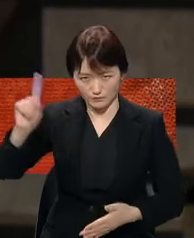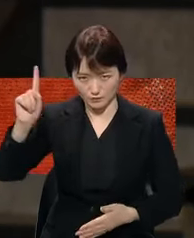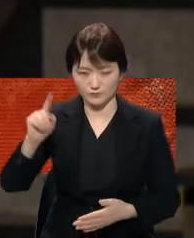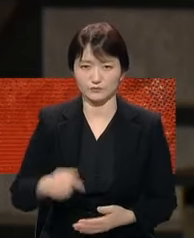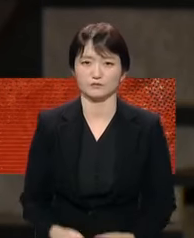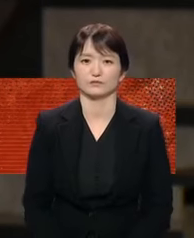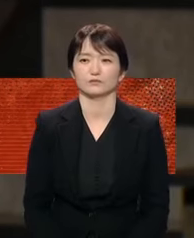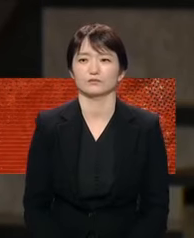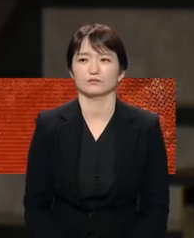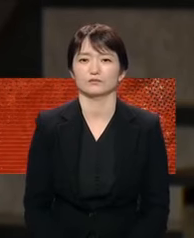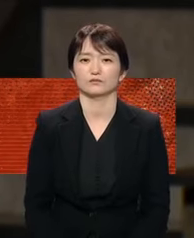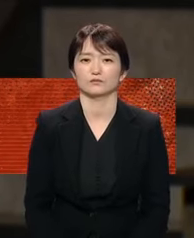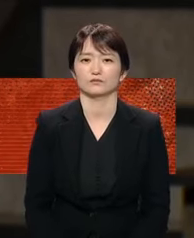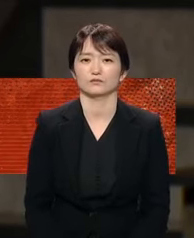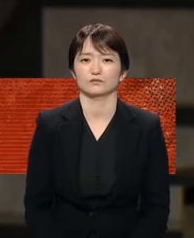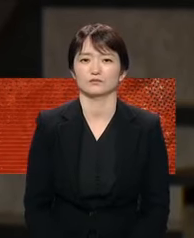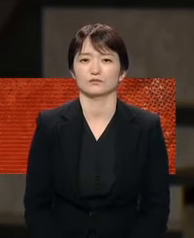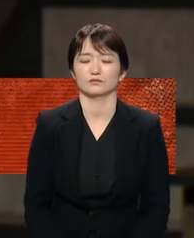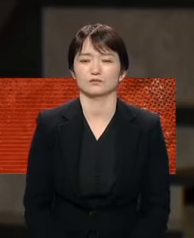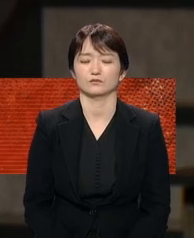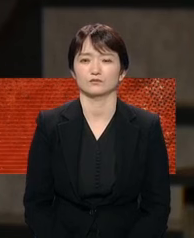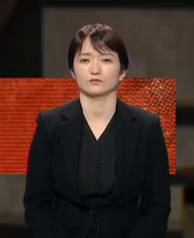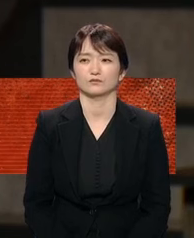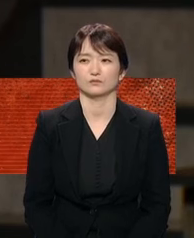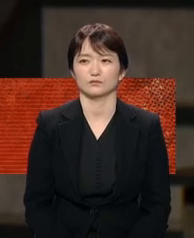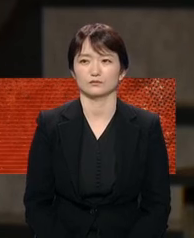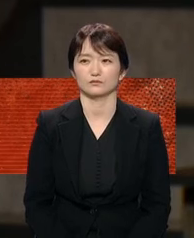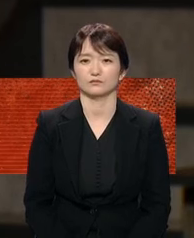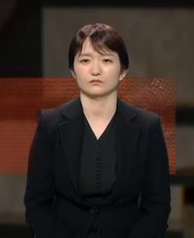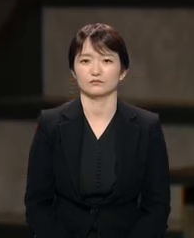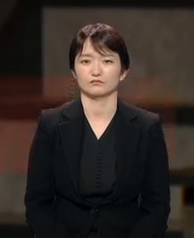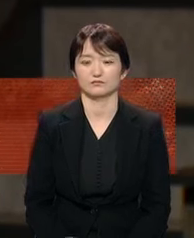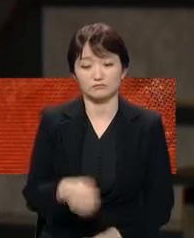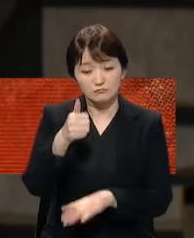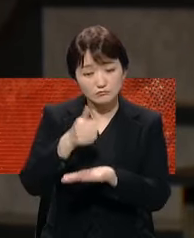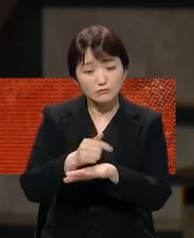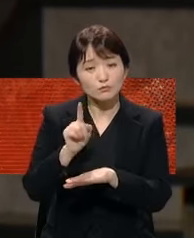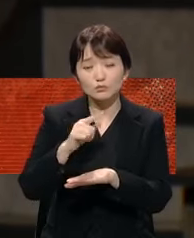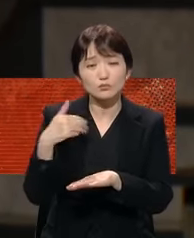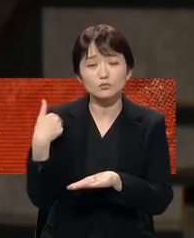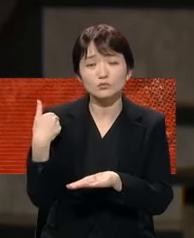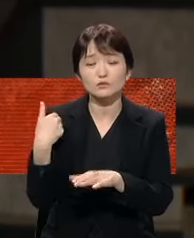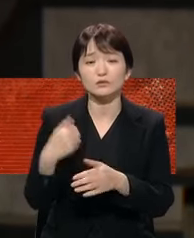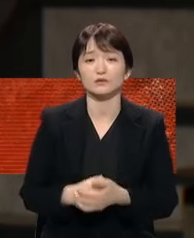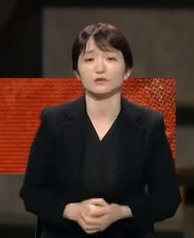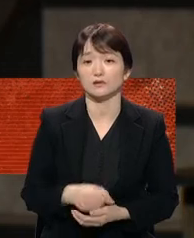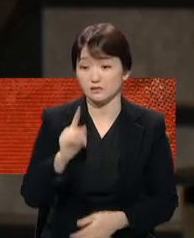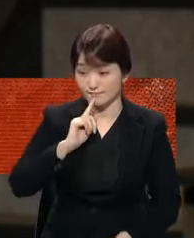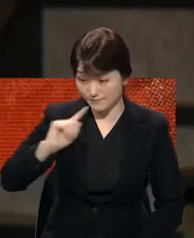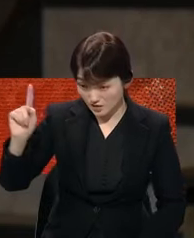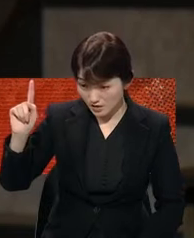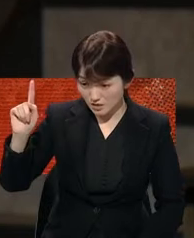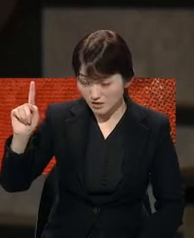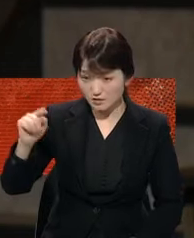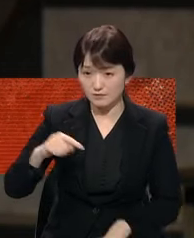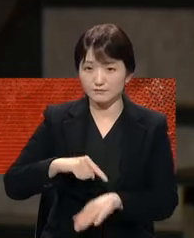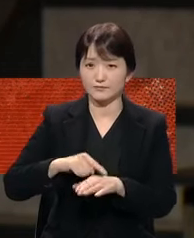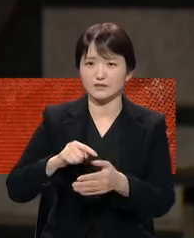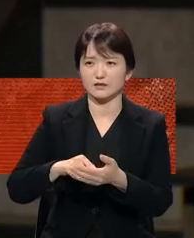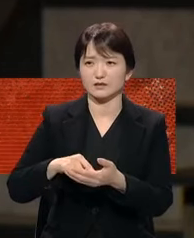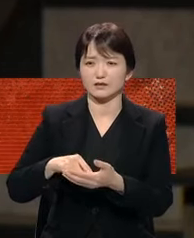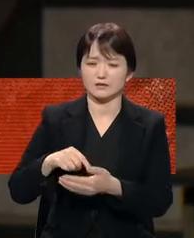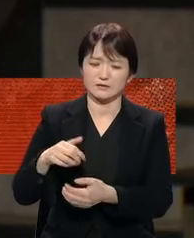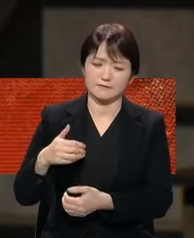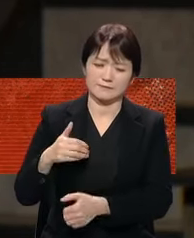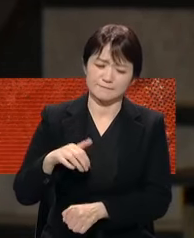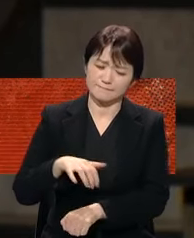했었어요. 아이고. 그러니까 이제 일단 뭐 고소가 나중에 어떤 결론이 나온다 하더라도 일단 고소를 당하면 상당히 그 심적으로 불편한